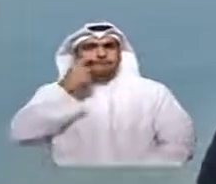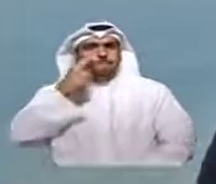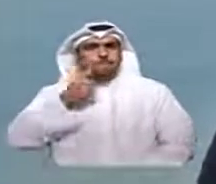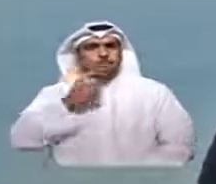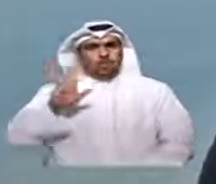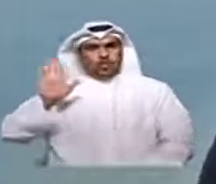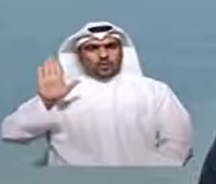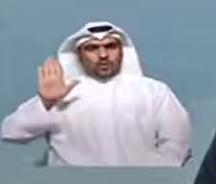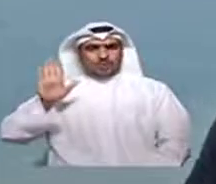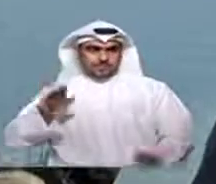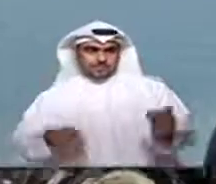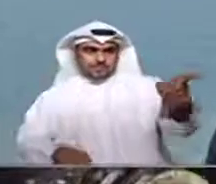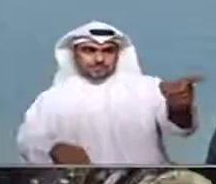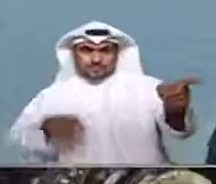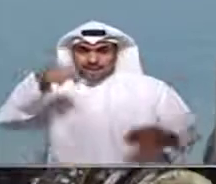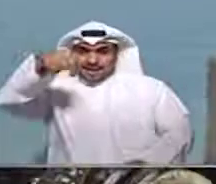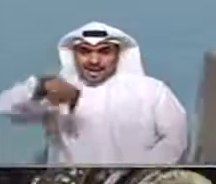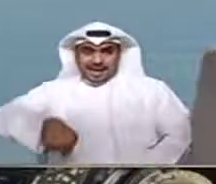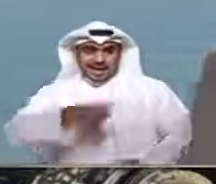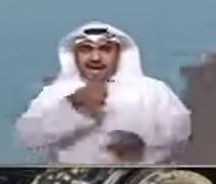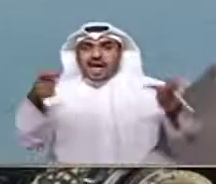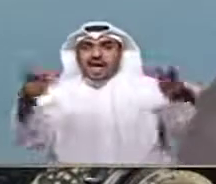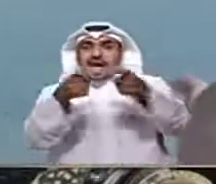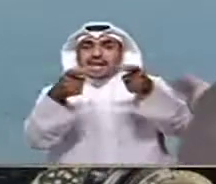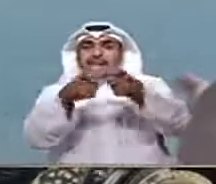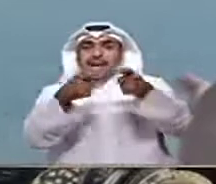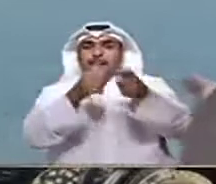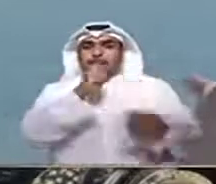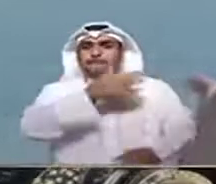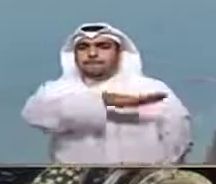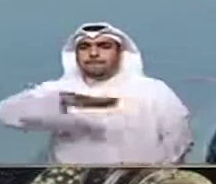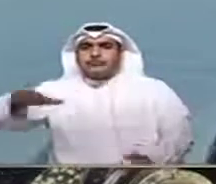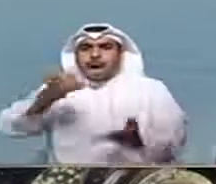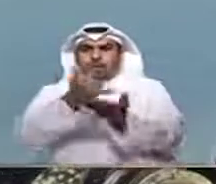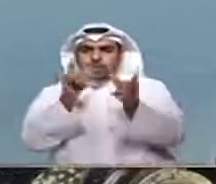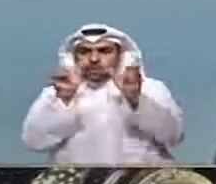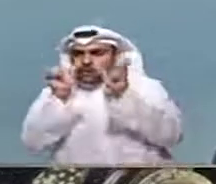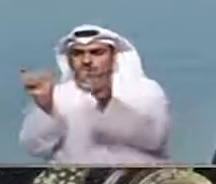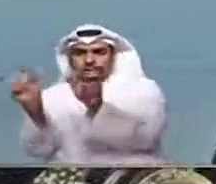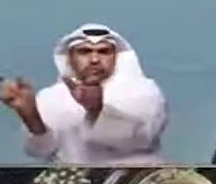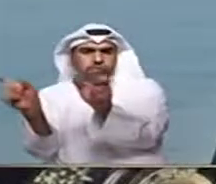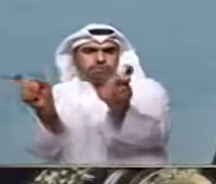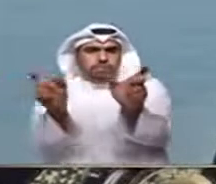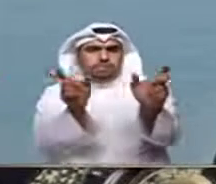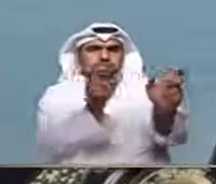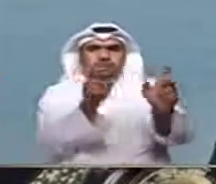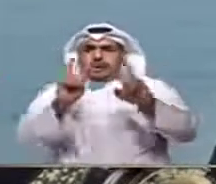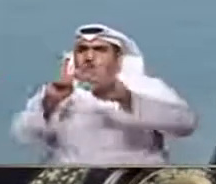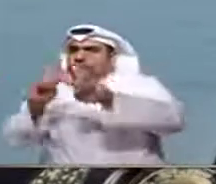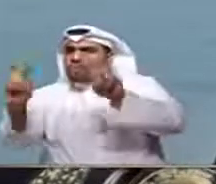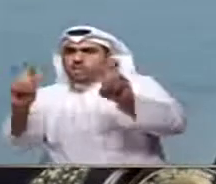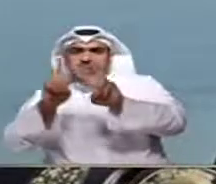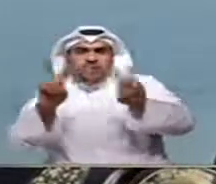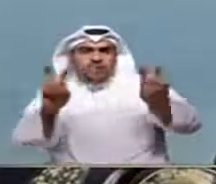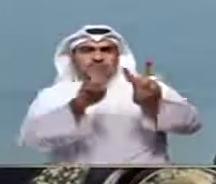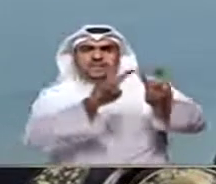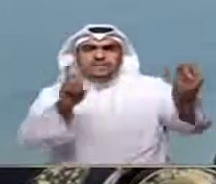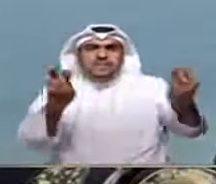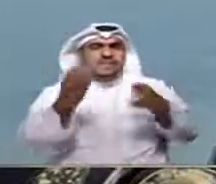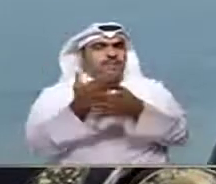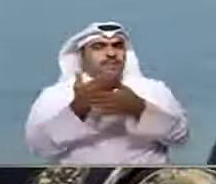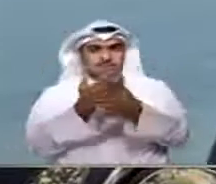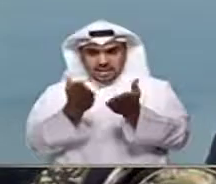كإدارة النقل البحري توجه دائما الى مثل هذه المناطق للتأكد من السفن اذا كانت هي ملتزمة